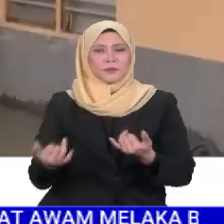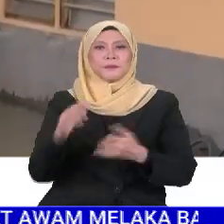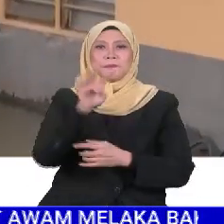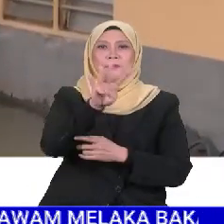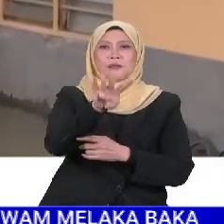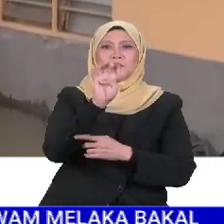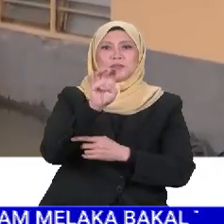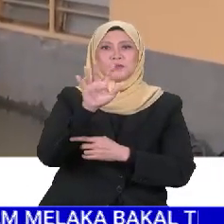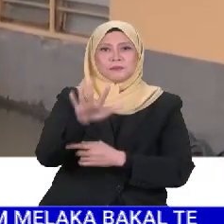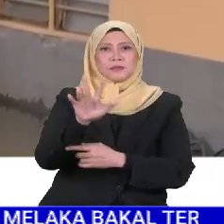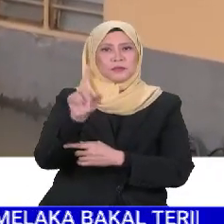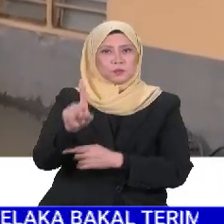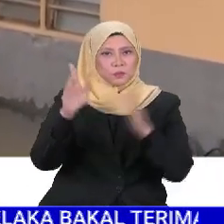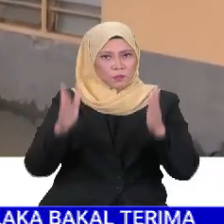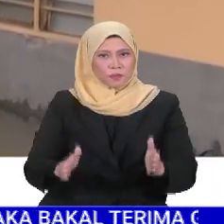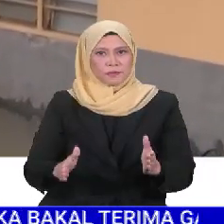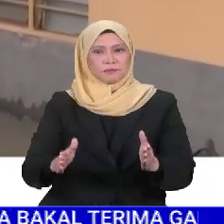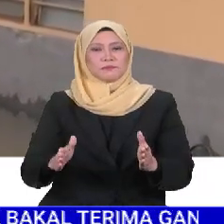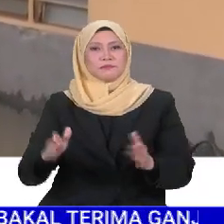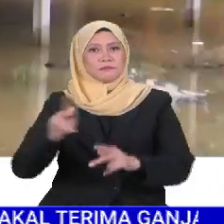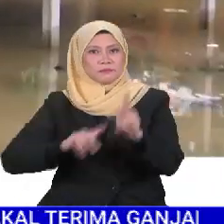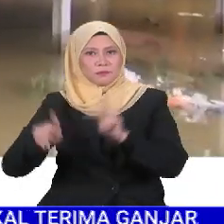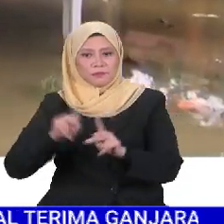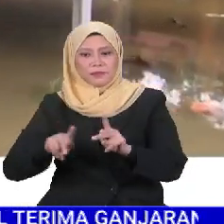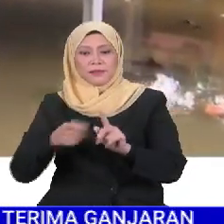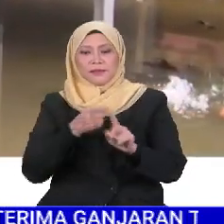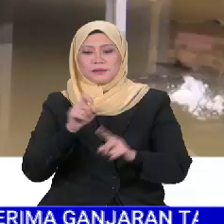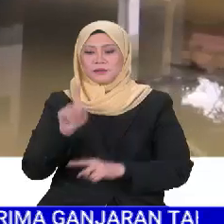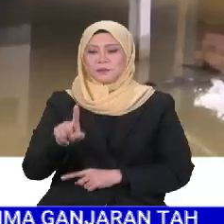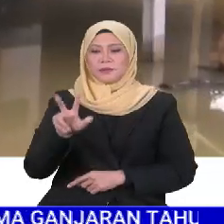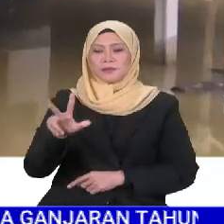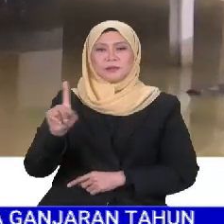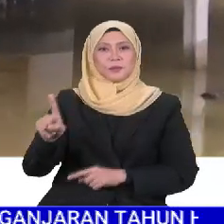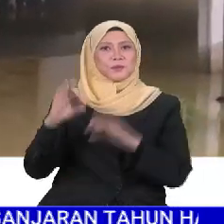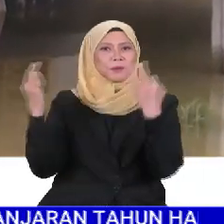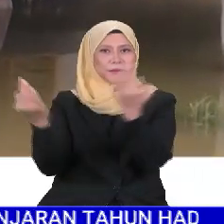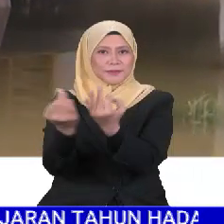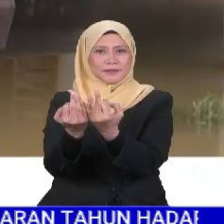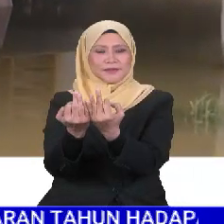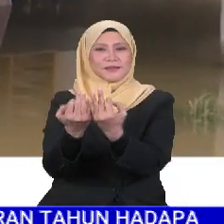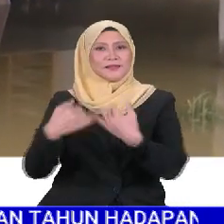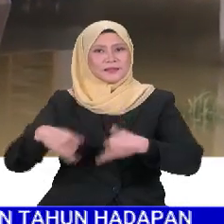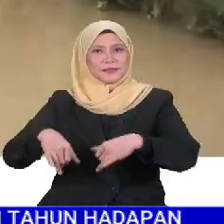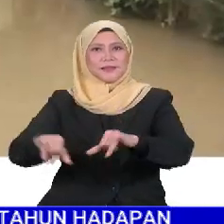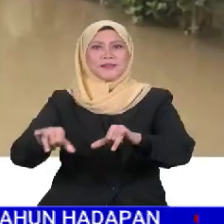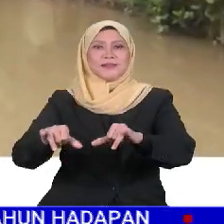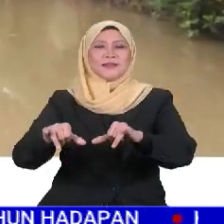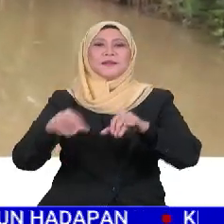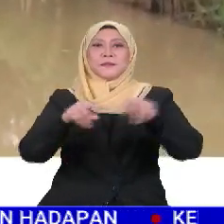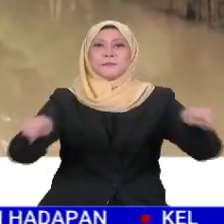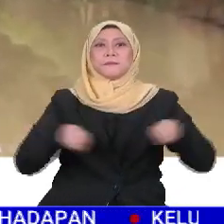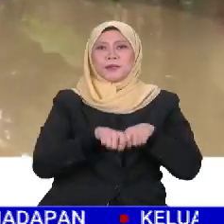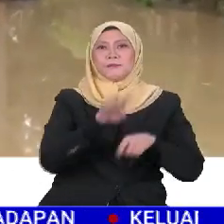seramai 451 orang penduduk daripada 131 buah keluarga masih ditempatkan di